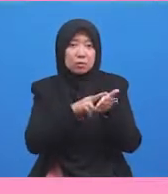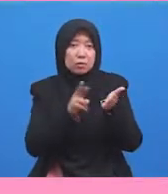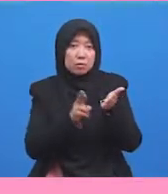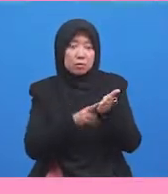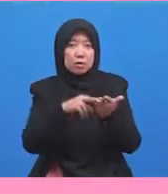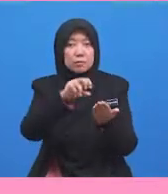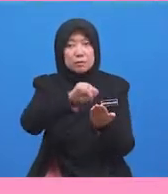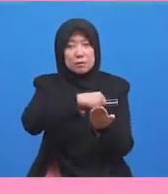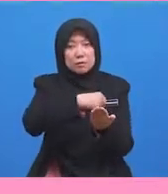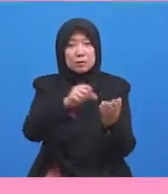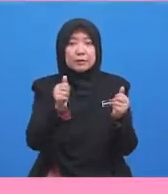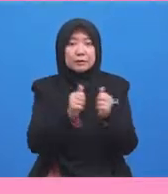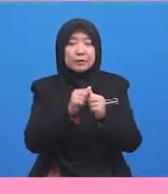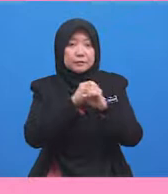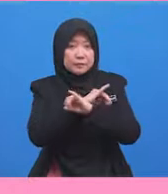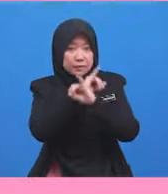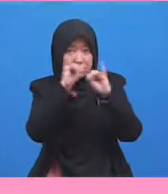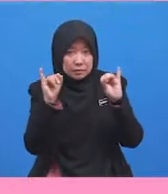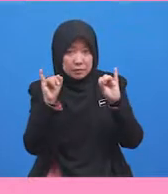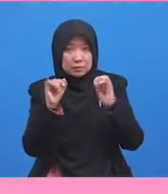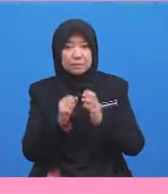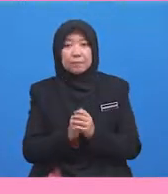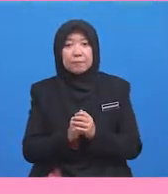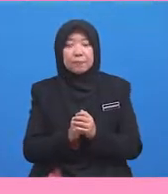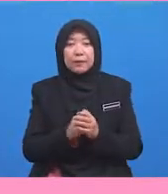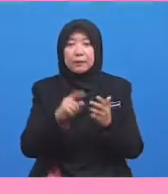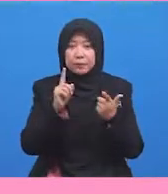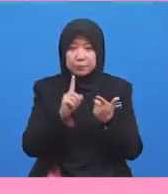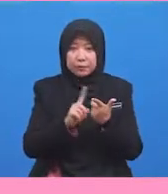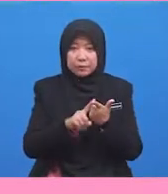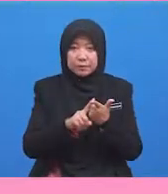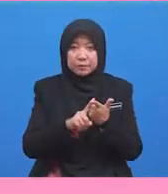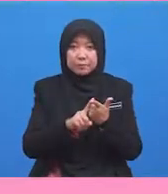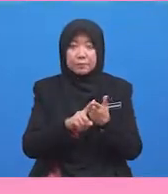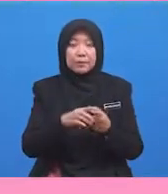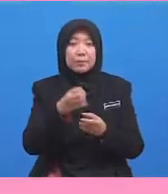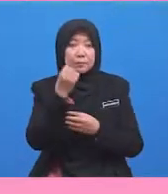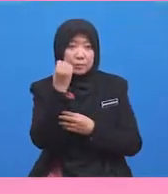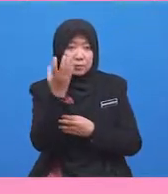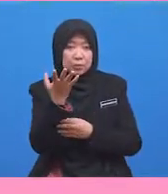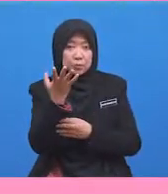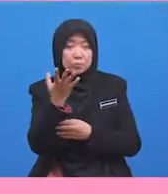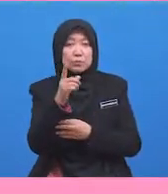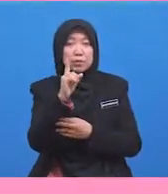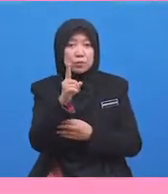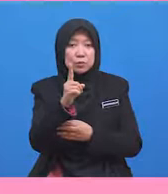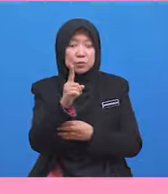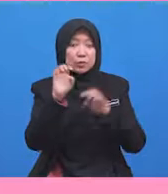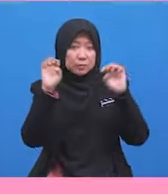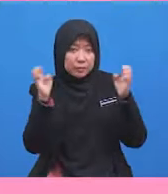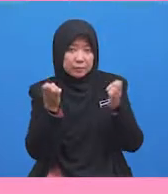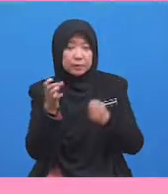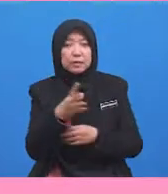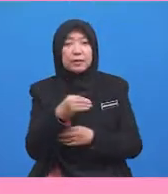dengan jelas Kedua murid dapat menyakitkan sekurang-kurangnya satu tema